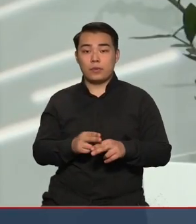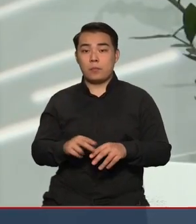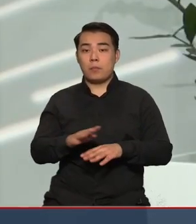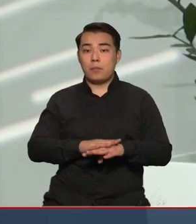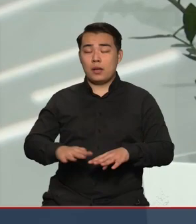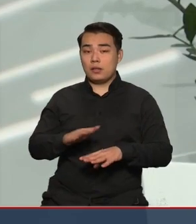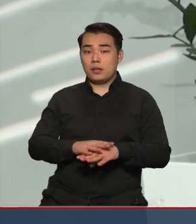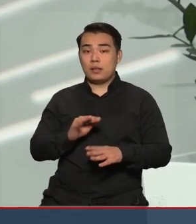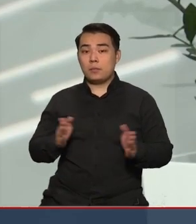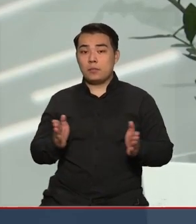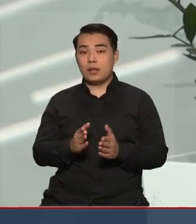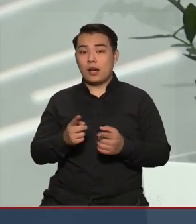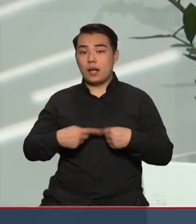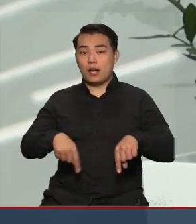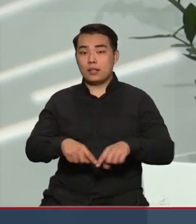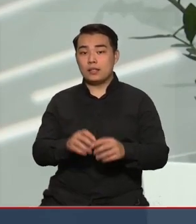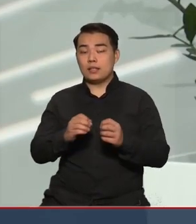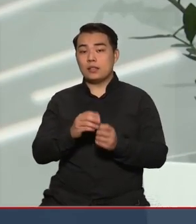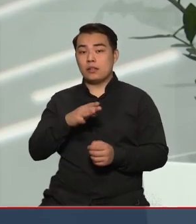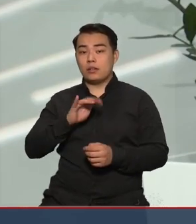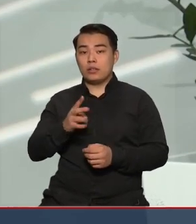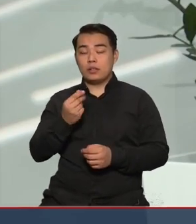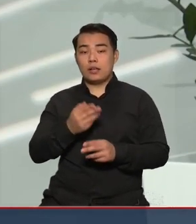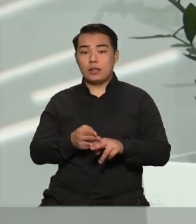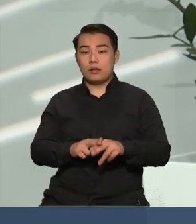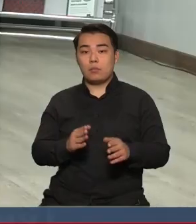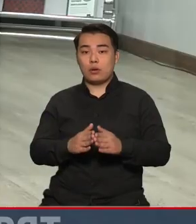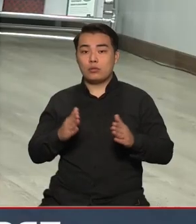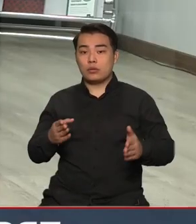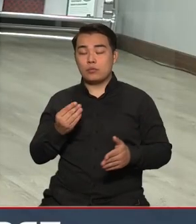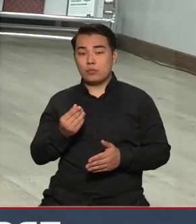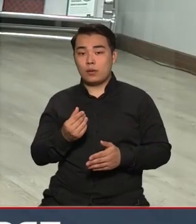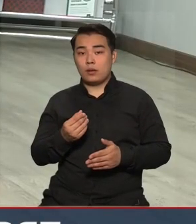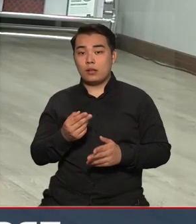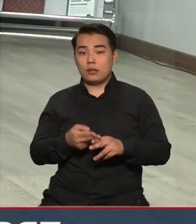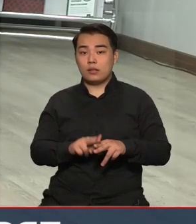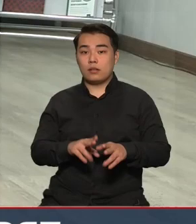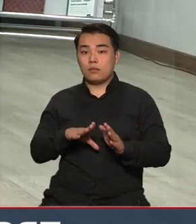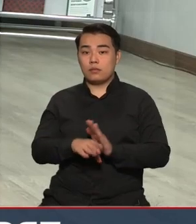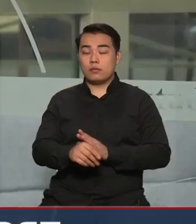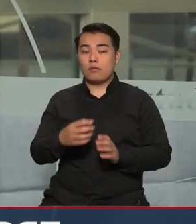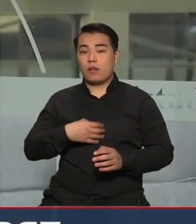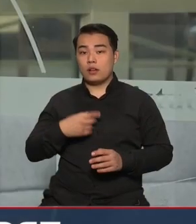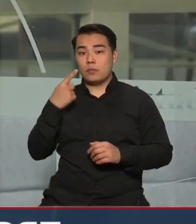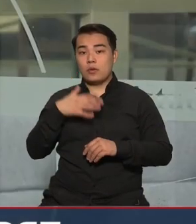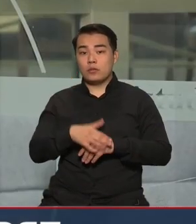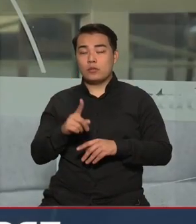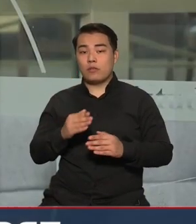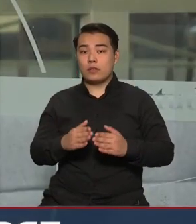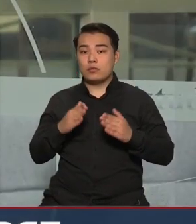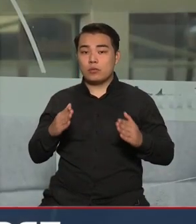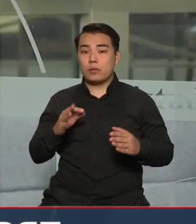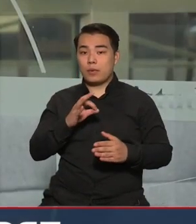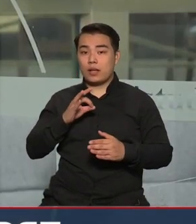банками и микрофинансовыми организациями составляет 10 триллионов тенге. Это огромная сумма. И здесь, наверное, важно напомнить о высокой